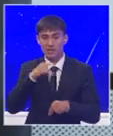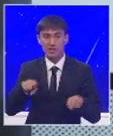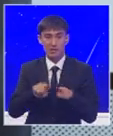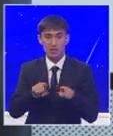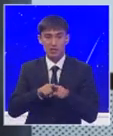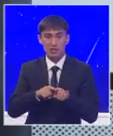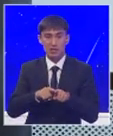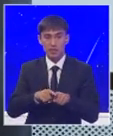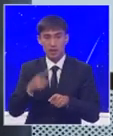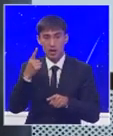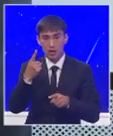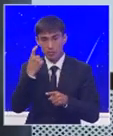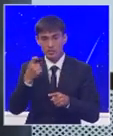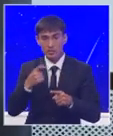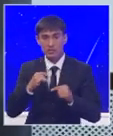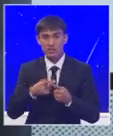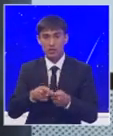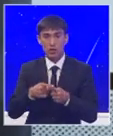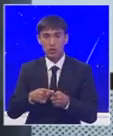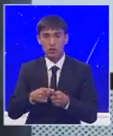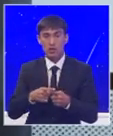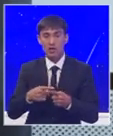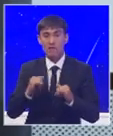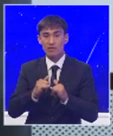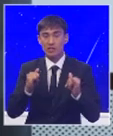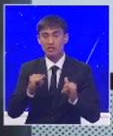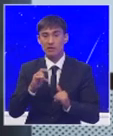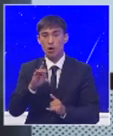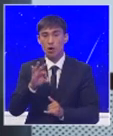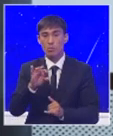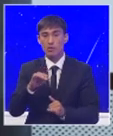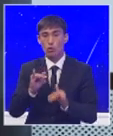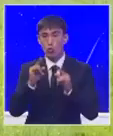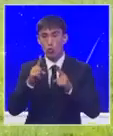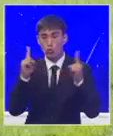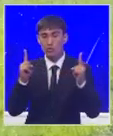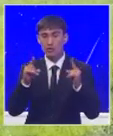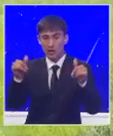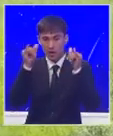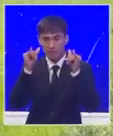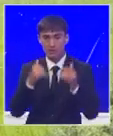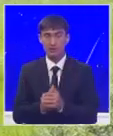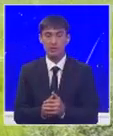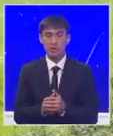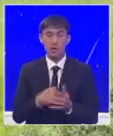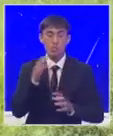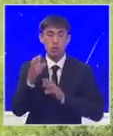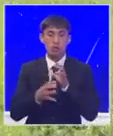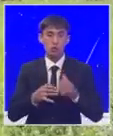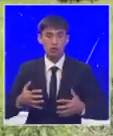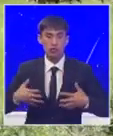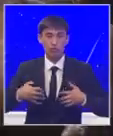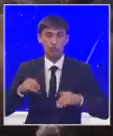я поделился с технологией выращивания абердин-ангусского крупнорогатого скота. Международный животноводческий